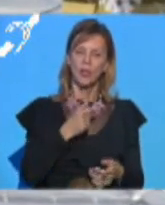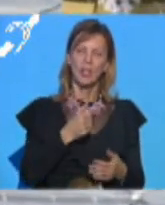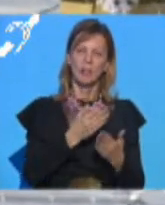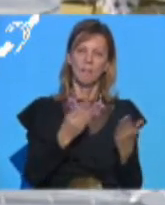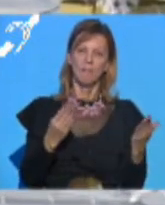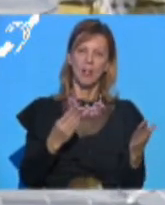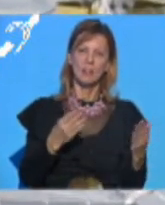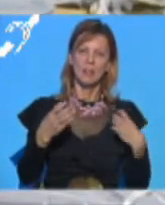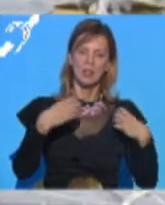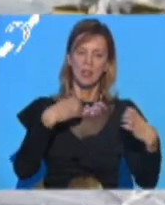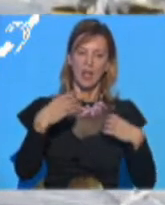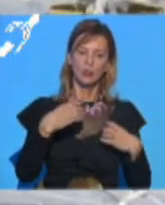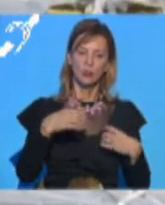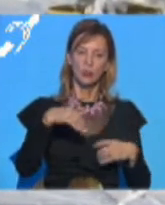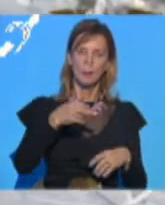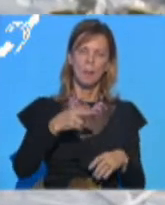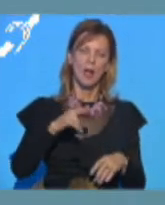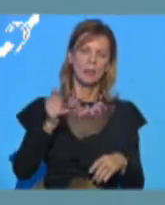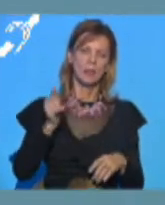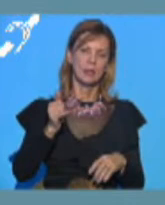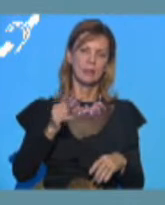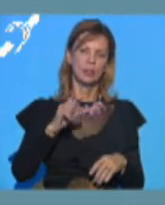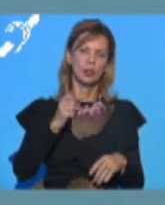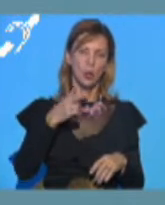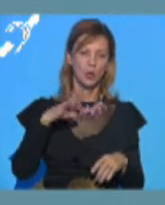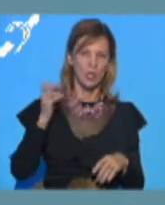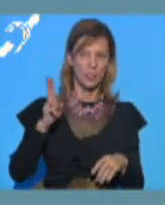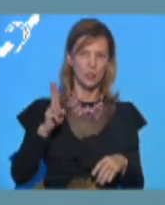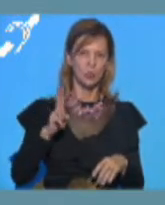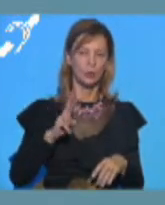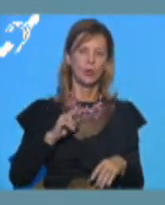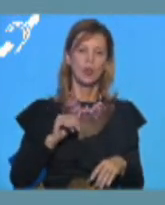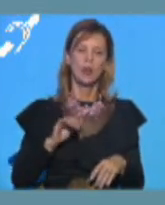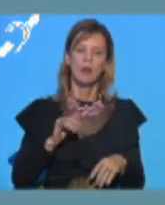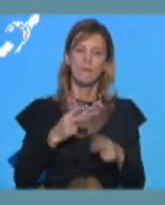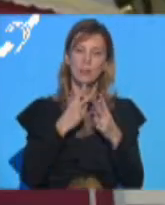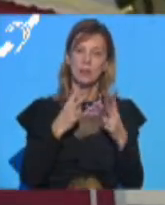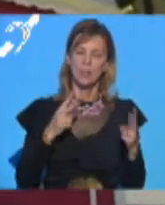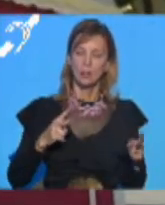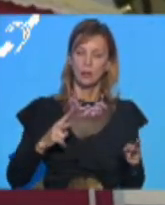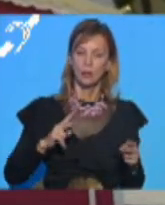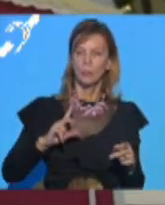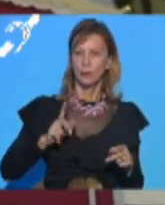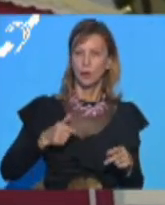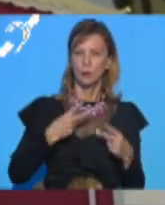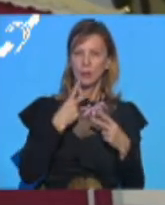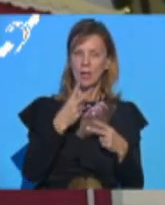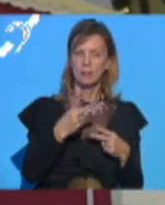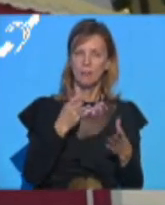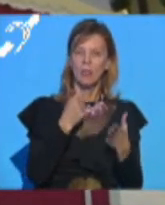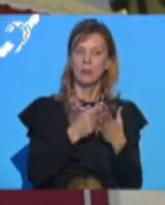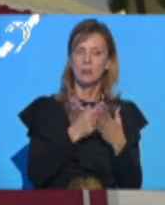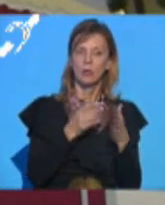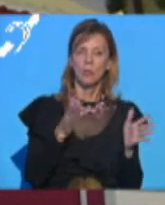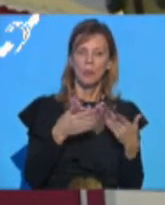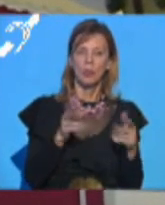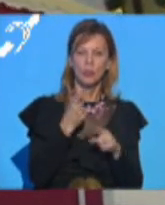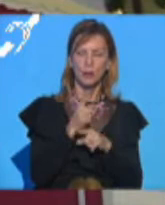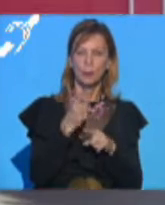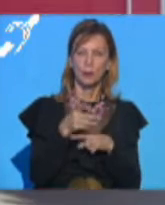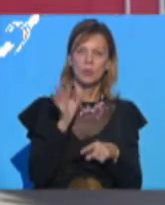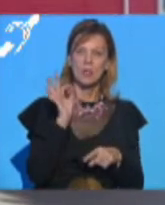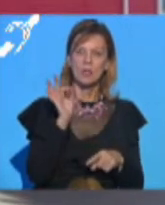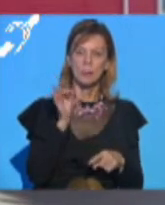Sorescu, zona Doljana și părculețul de la Catedrala Sfântul Dumitru. Vizitatorii vor avea ocazia să-și cumpere tot felul de produse